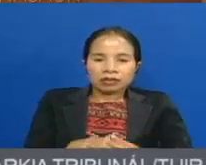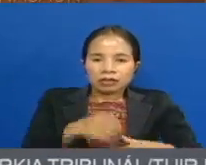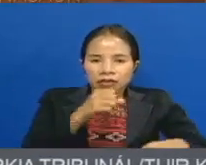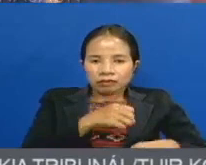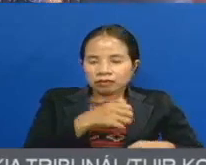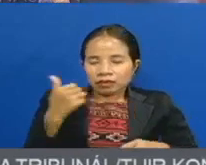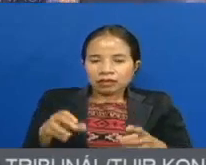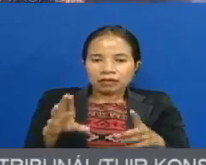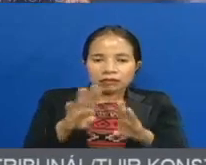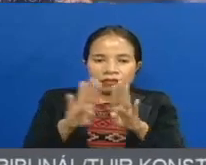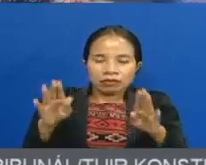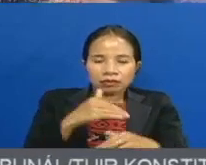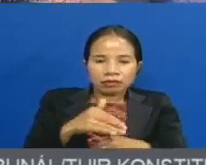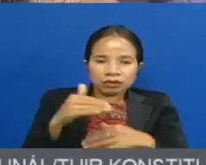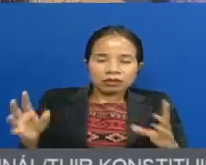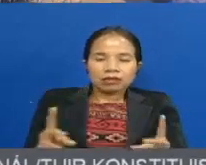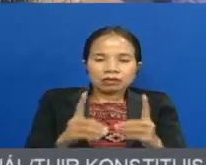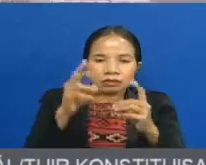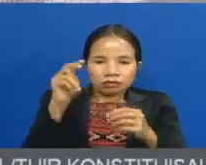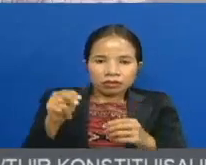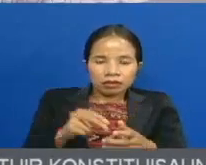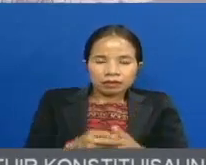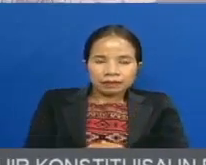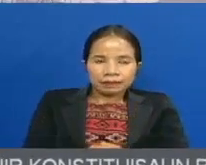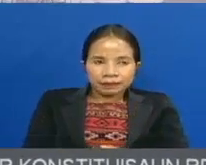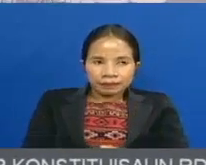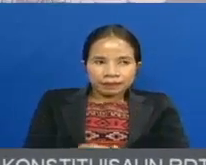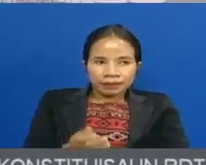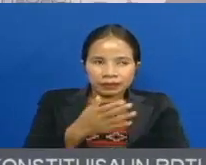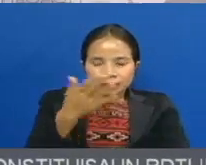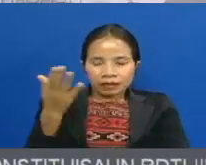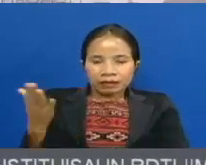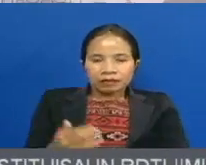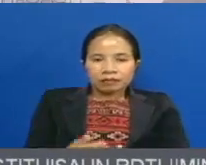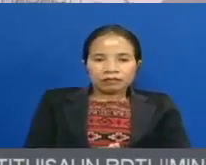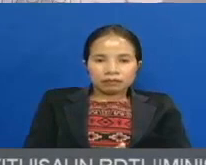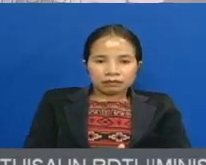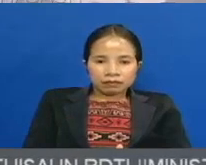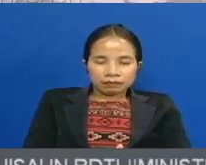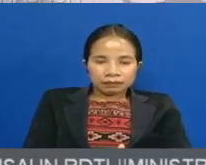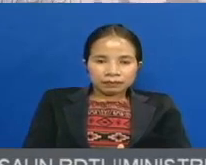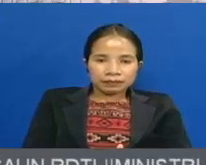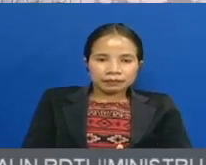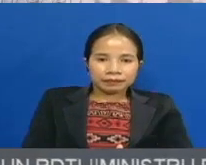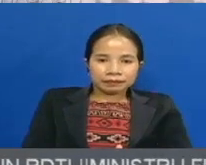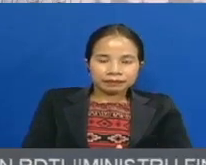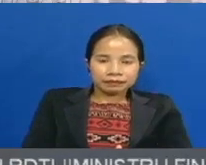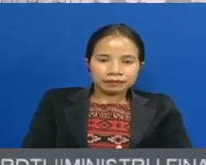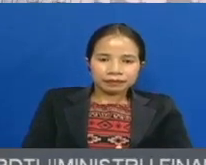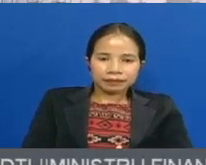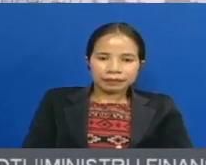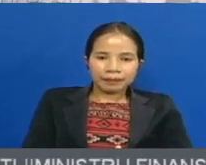mas comando sei lo que processo contra nia. Ba etabotina, ne be ba, etabotina privilégio ida,